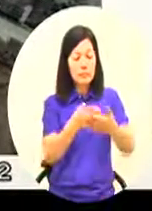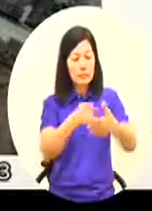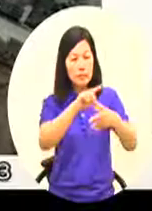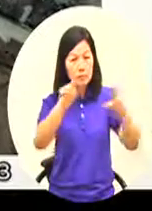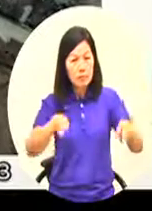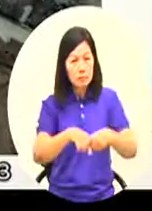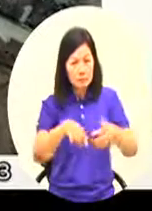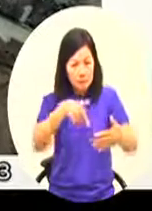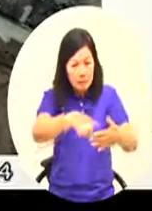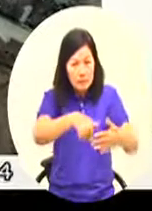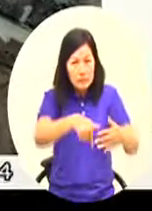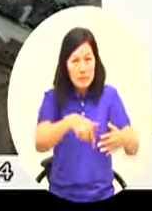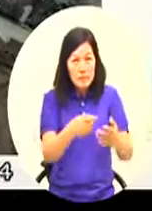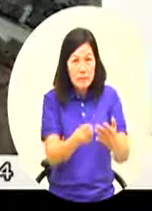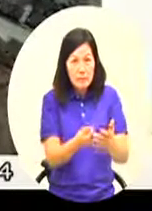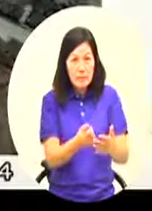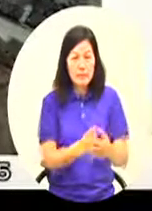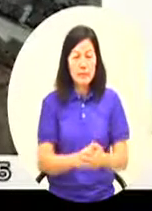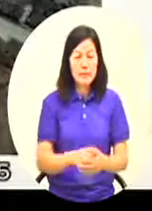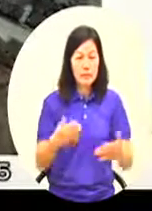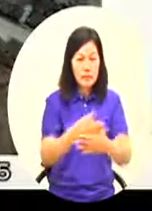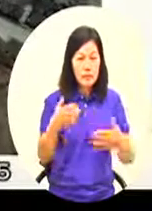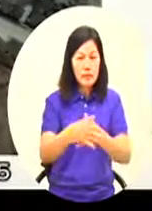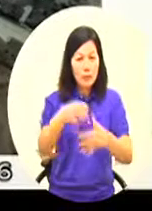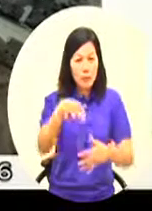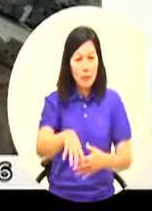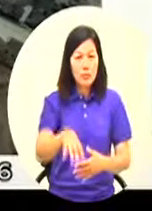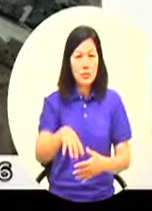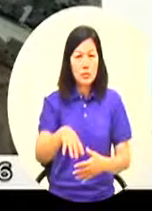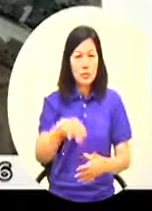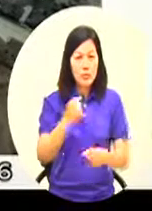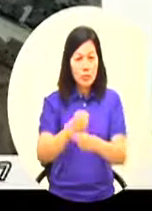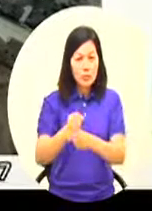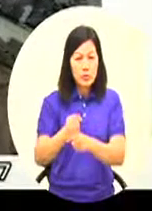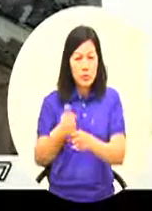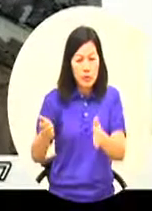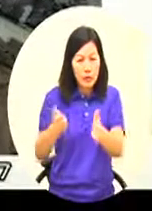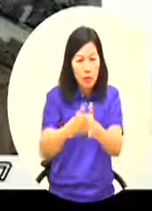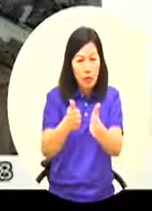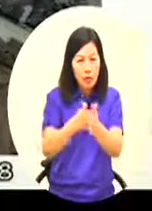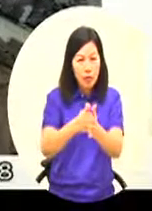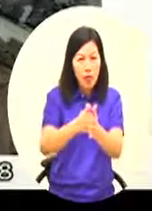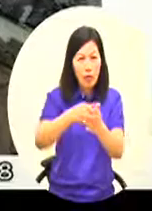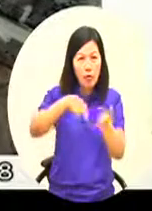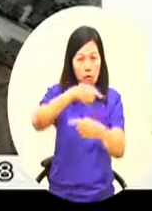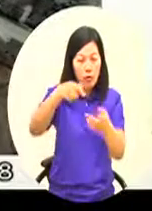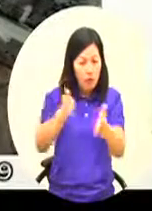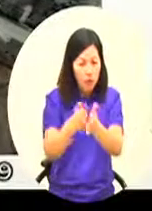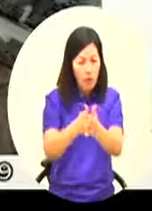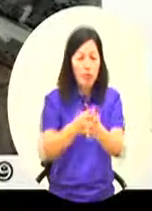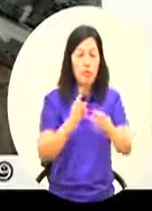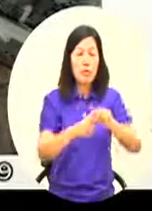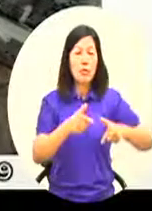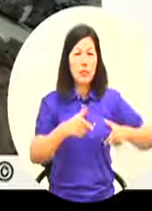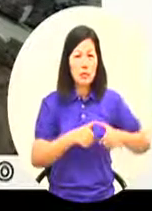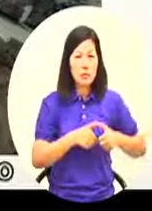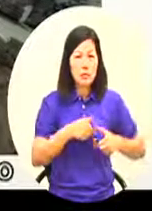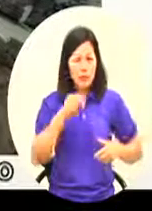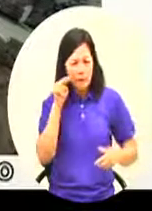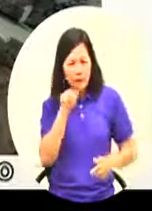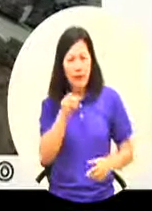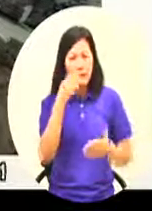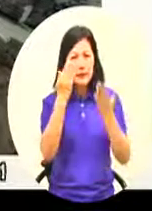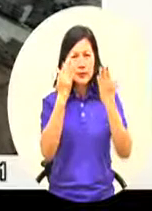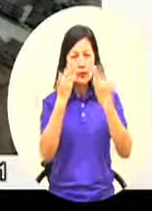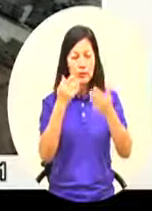面一点，交通局也在那里做了所谓的接驳中心。你可以看到吼，